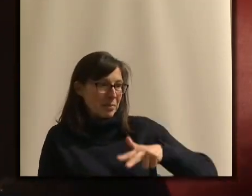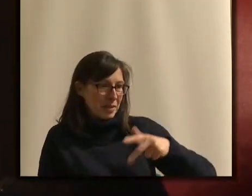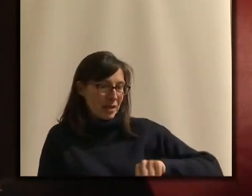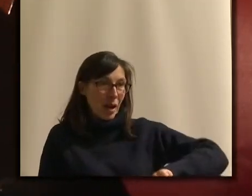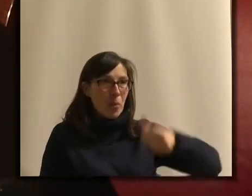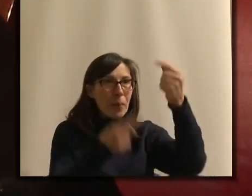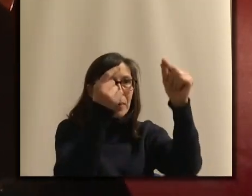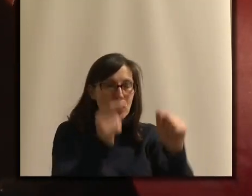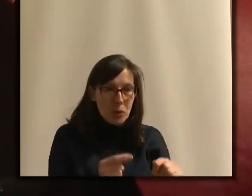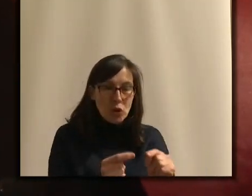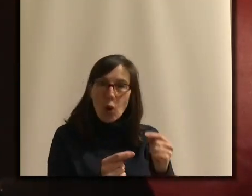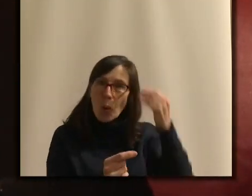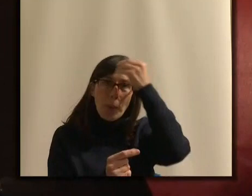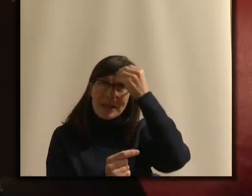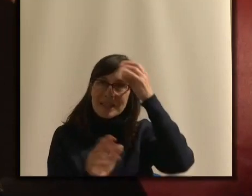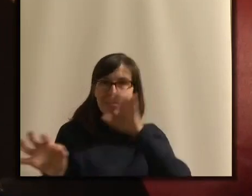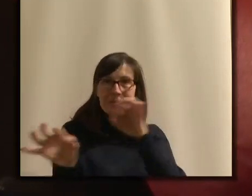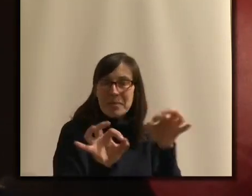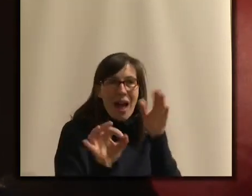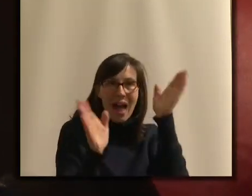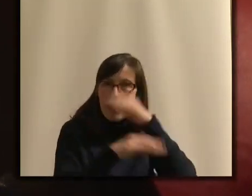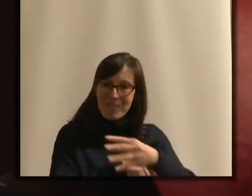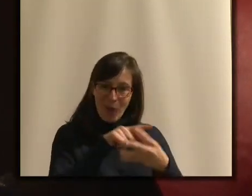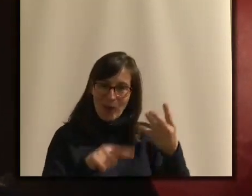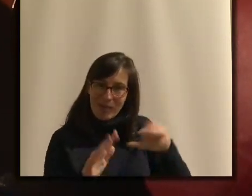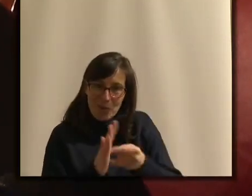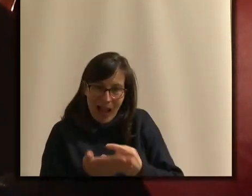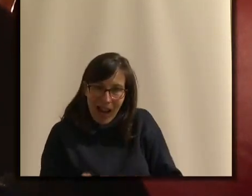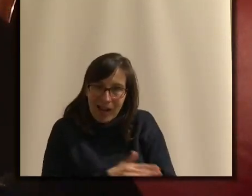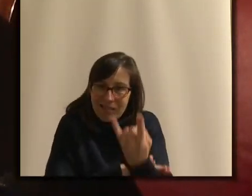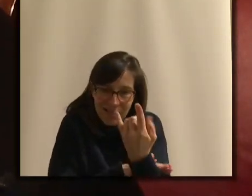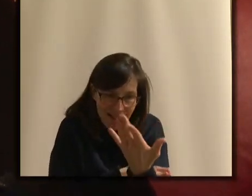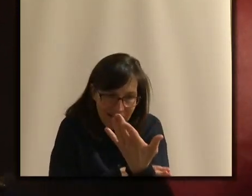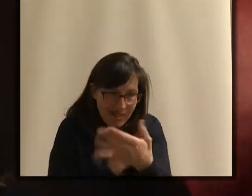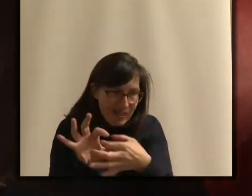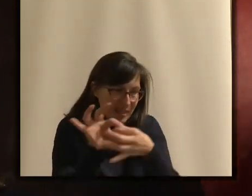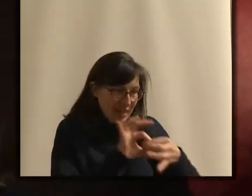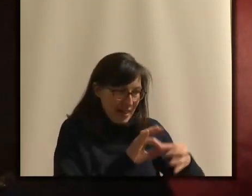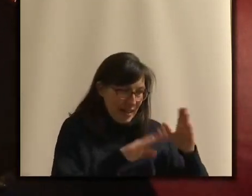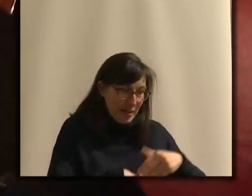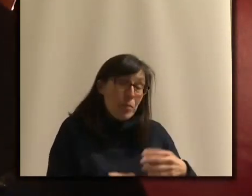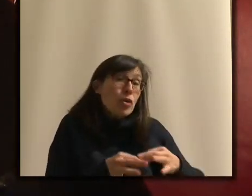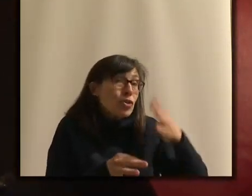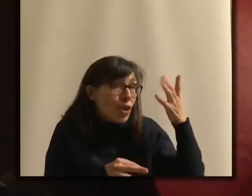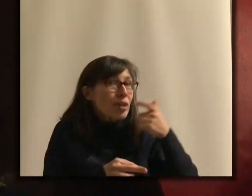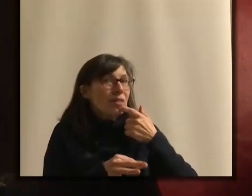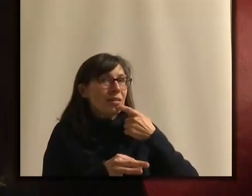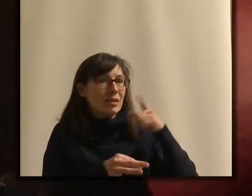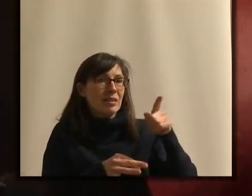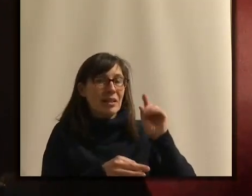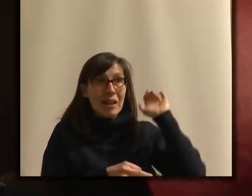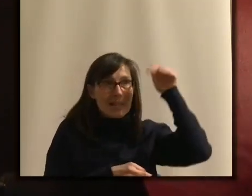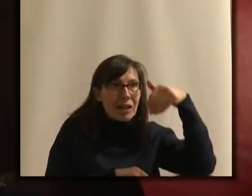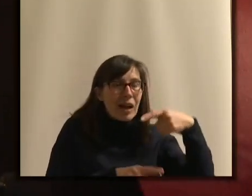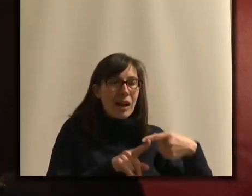uns pressupostos on no es van tenir en compte aquests projectes. Els donem les gràcies d'Esquerra, perquè segurament si no fos per vostès doncs això